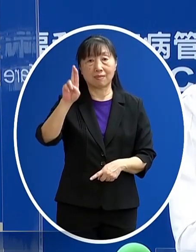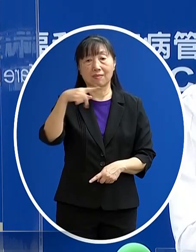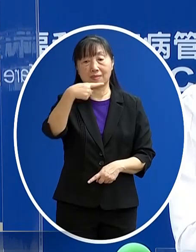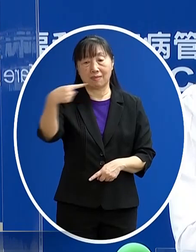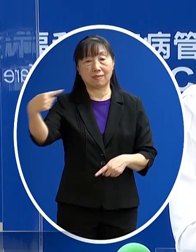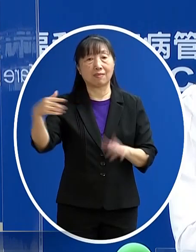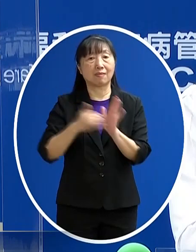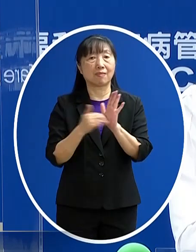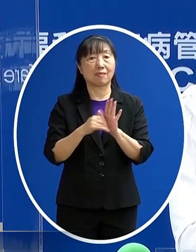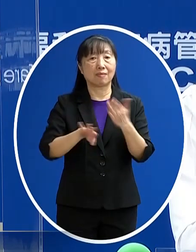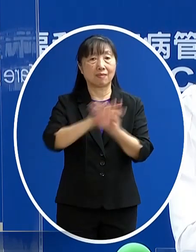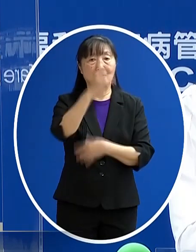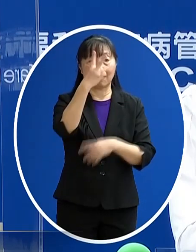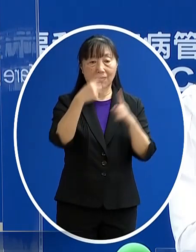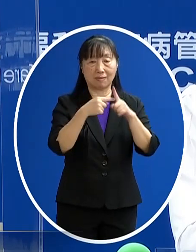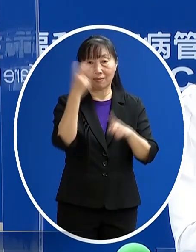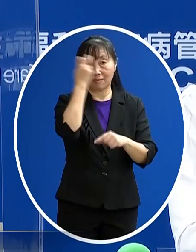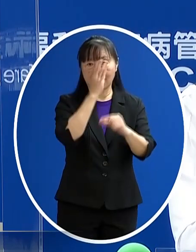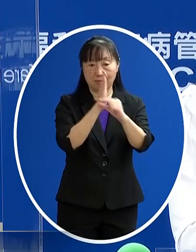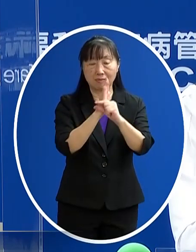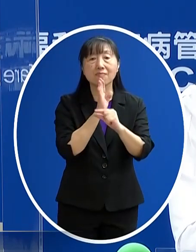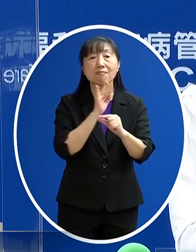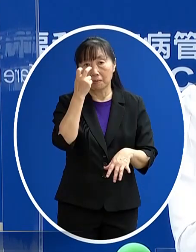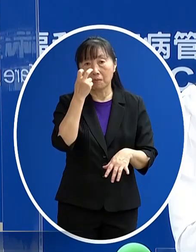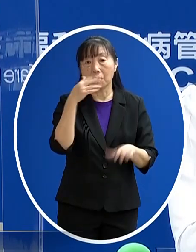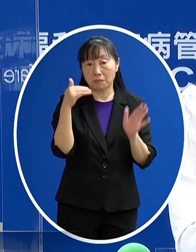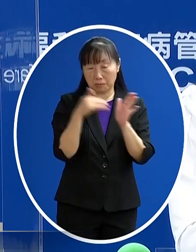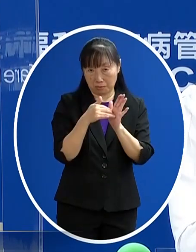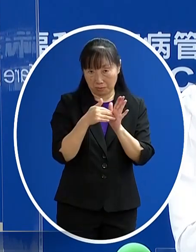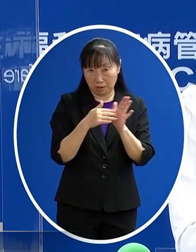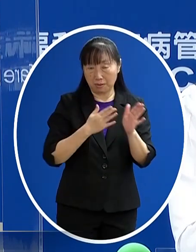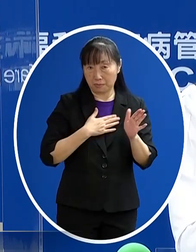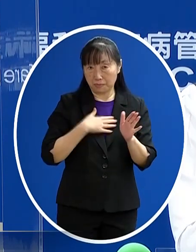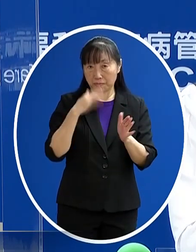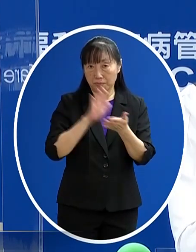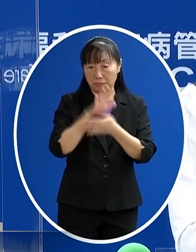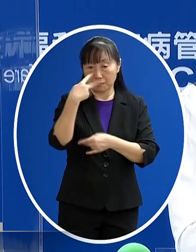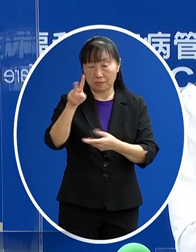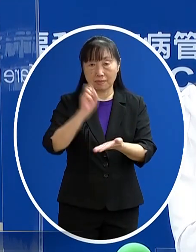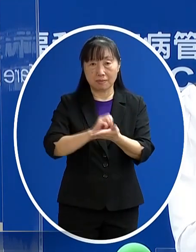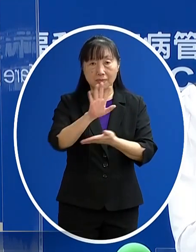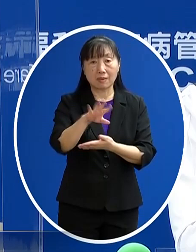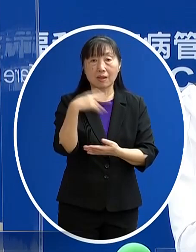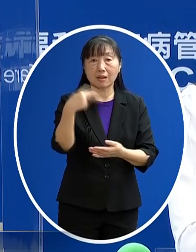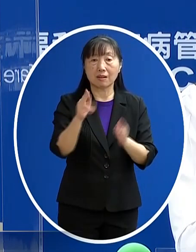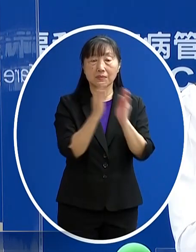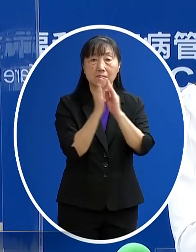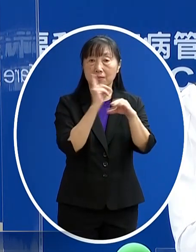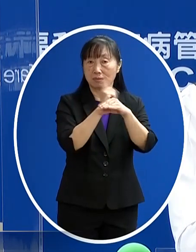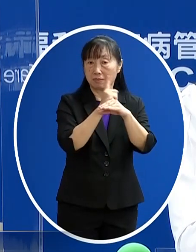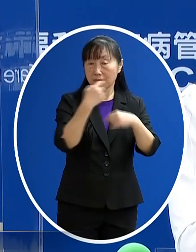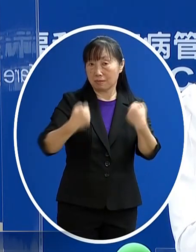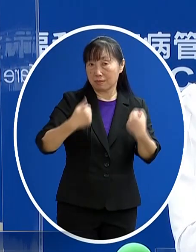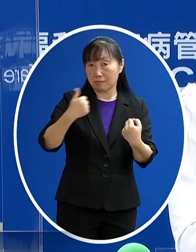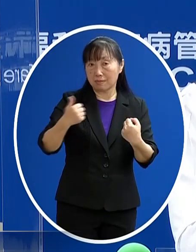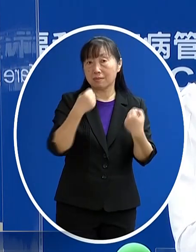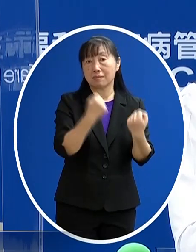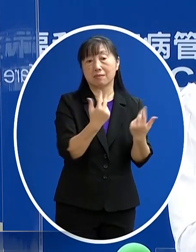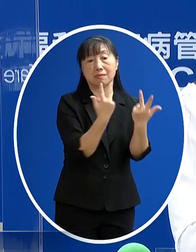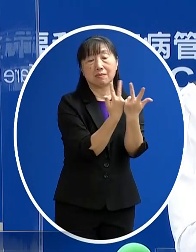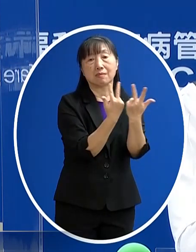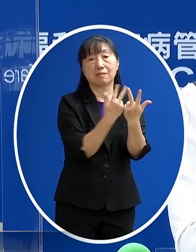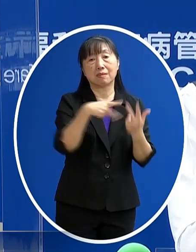那3位在检验中，那1位已经出境。那搭乘的防疫计程车的司机他也在新北，